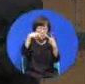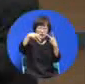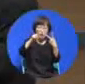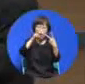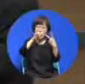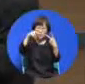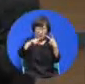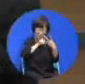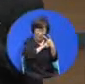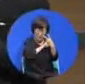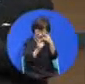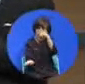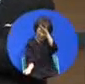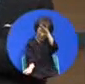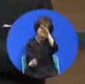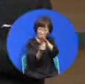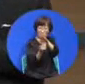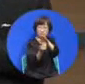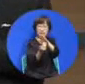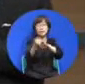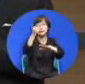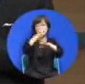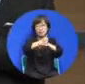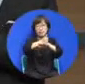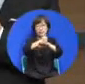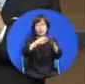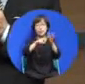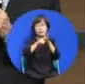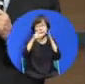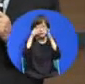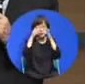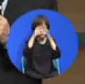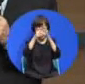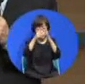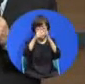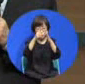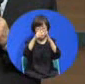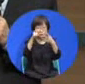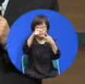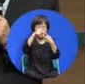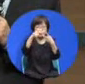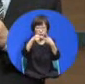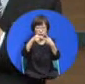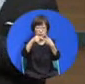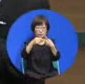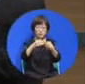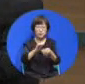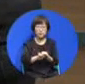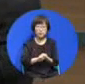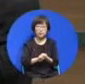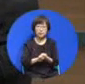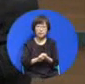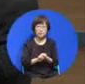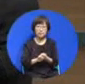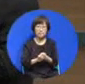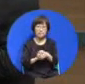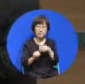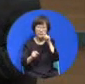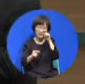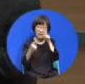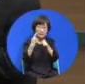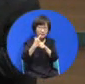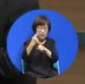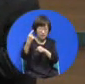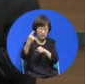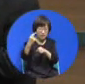concentrated school 네, for healing and for the summit. This is going to be the prayer 네, topic. 미국 가서도 이 얘기했습니다. I shared this in America too. 내년에 많은 응답으로 오게